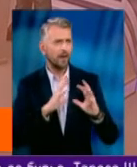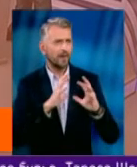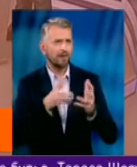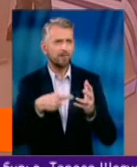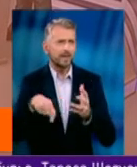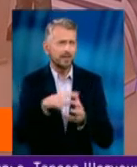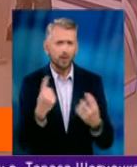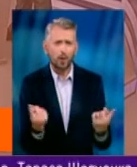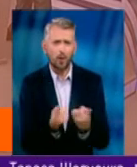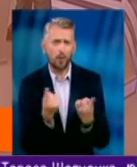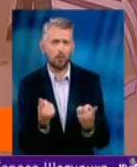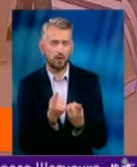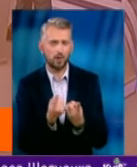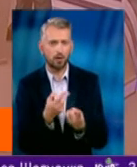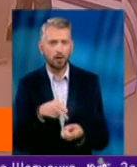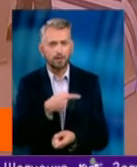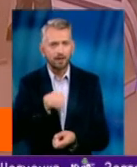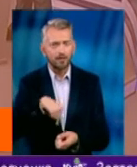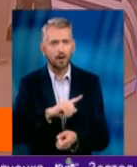нічого надзвичайного в цьому вже немає. Для нас